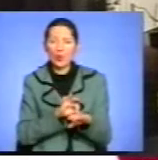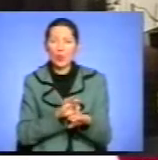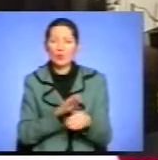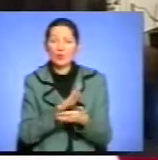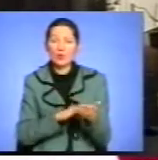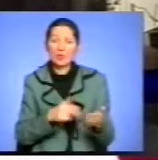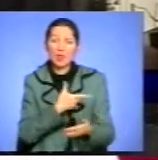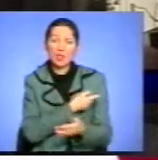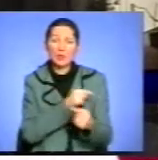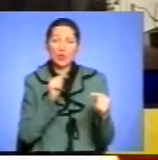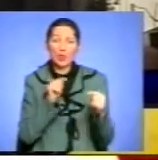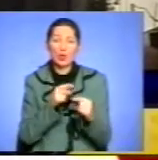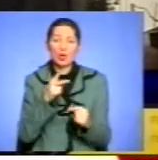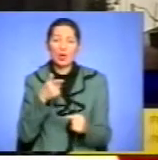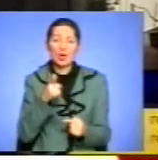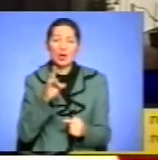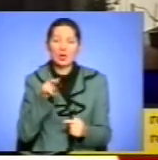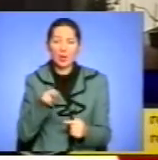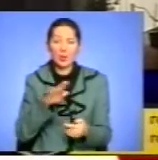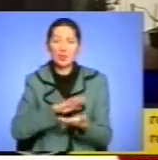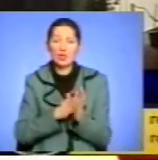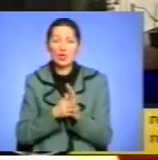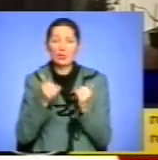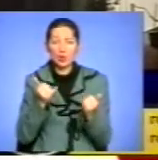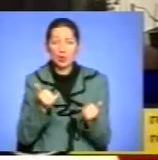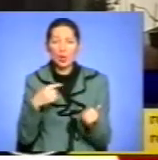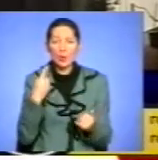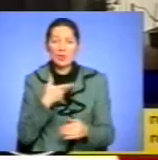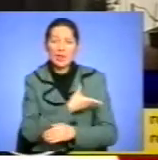проти грипу. Станом на сьогодні по області щеплено